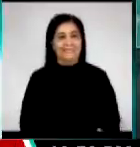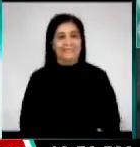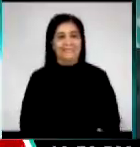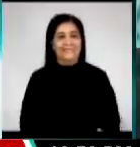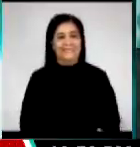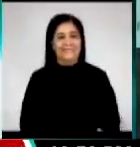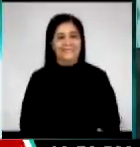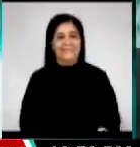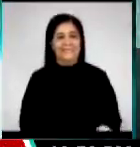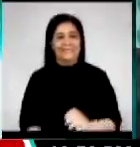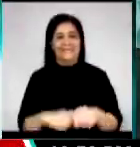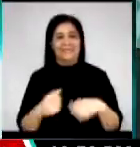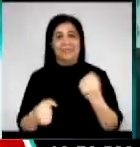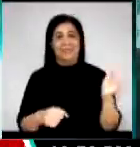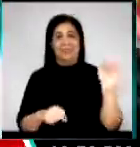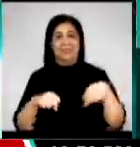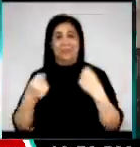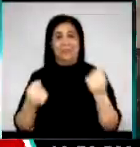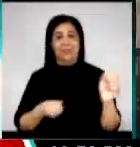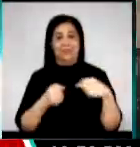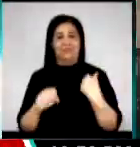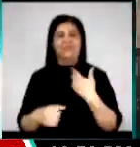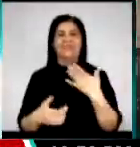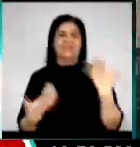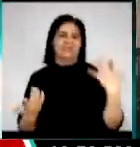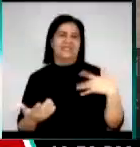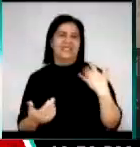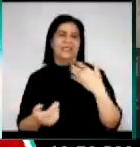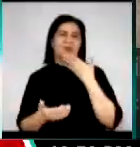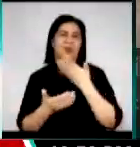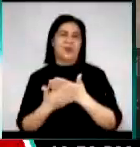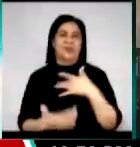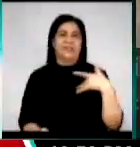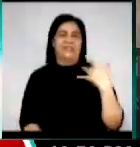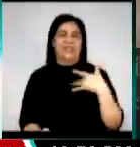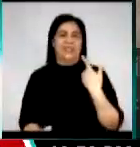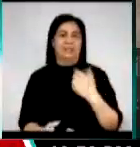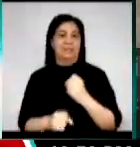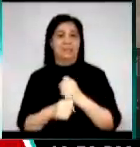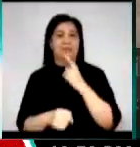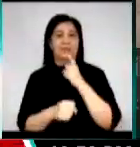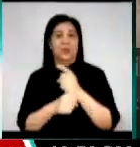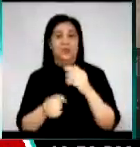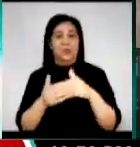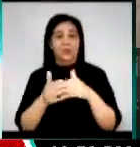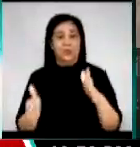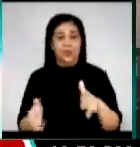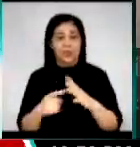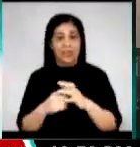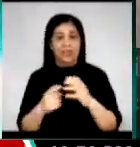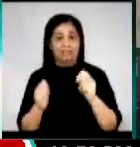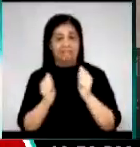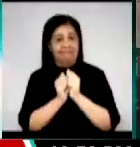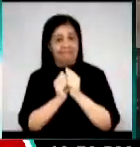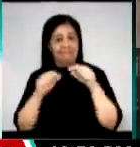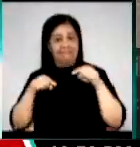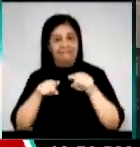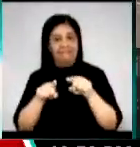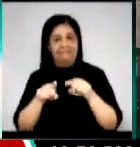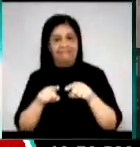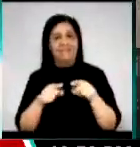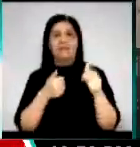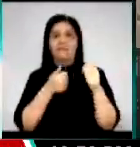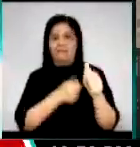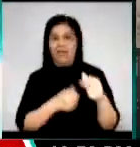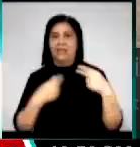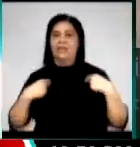At mga gusto lang magpa-good vibe. Pagtiyak naman ng mga estudyanteng sumasabak sa tugtugan, na susunod ang health